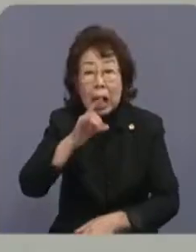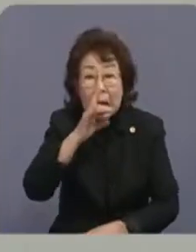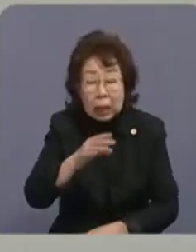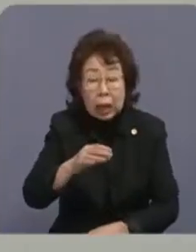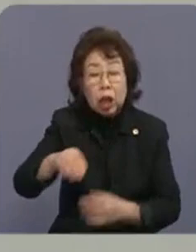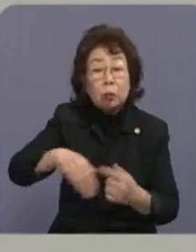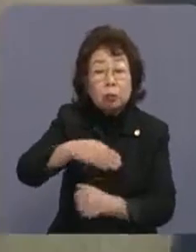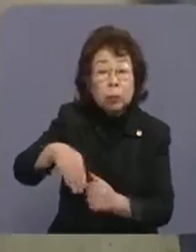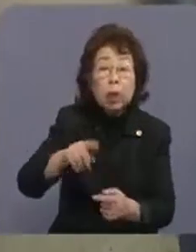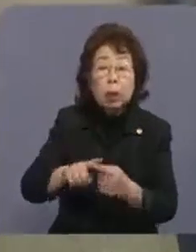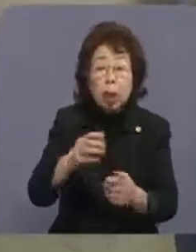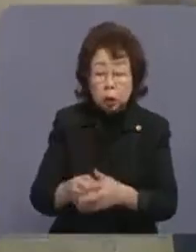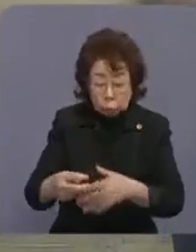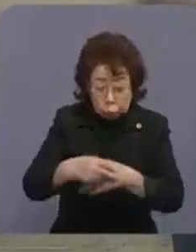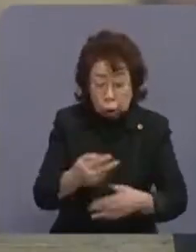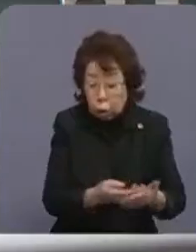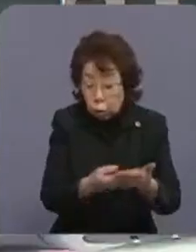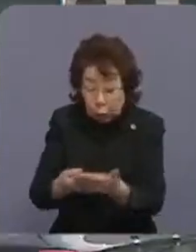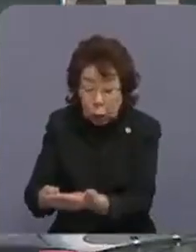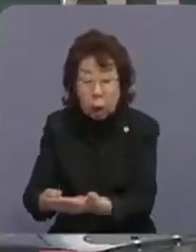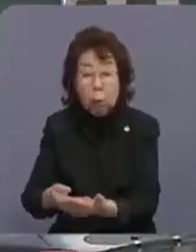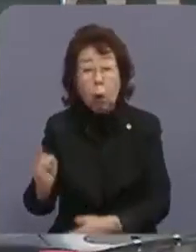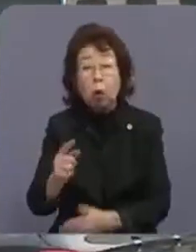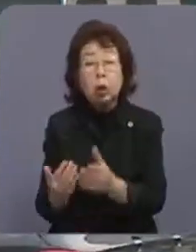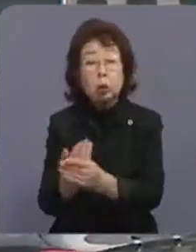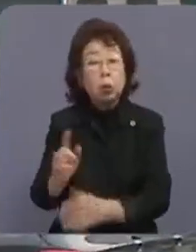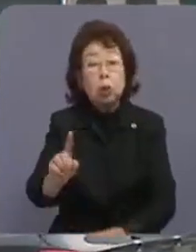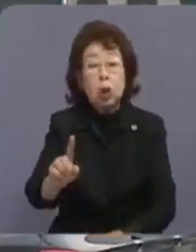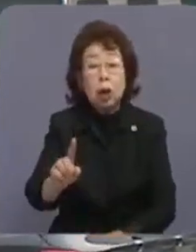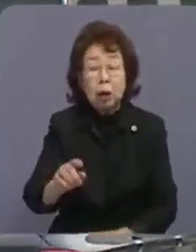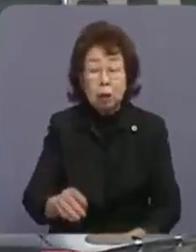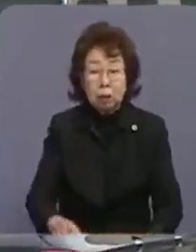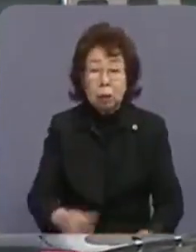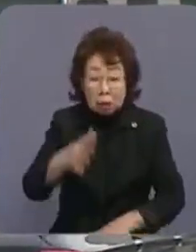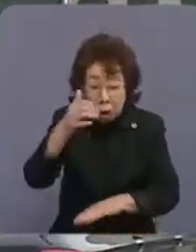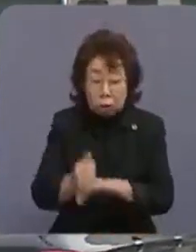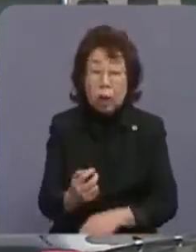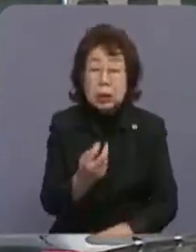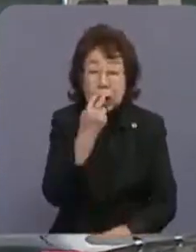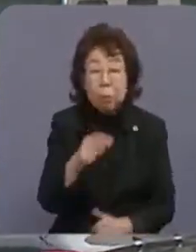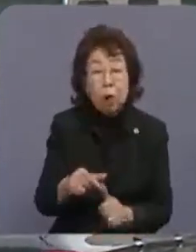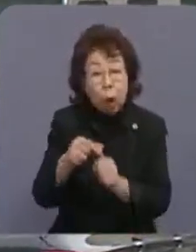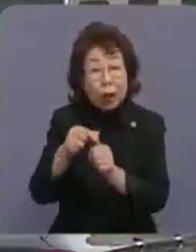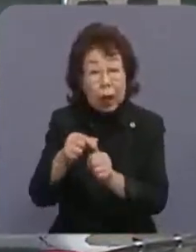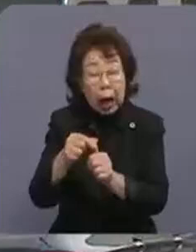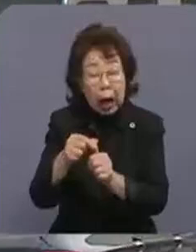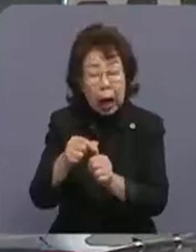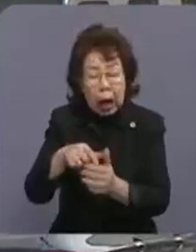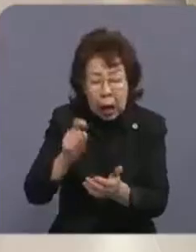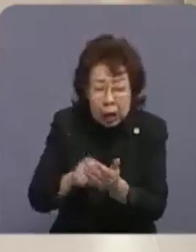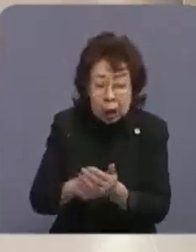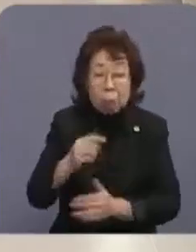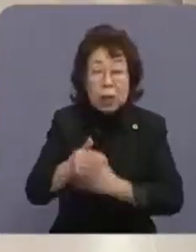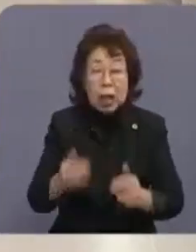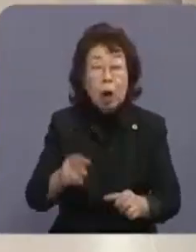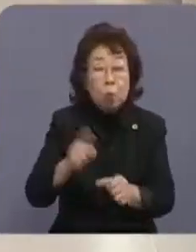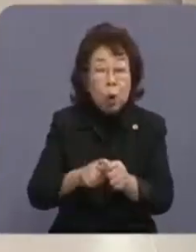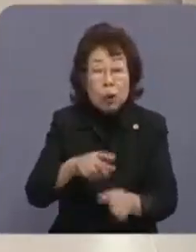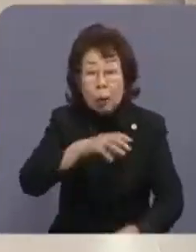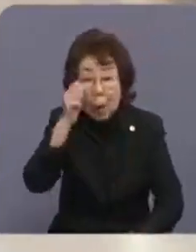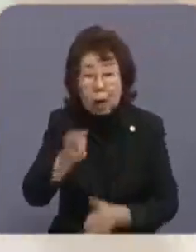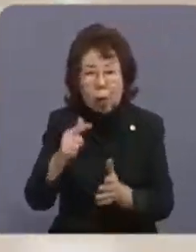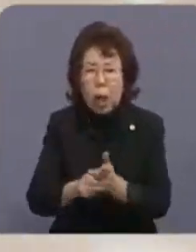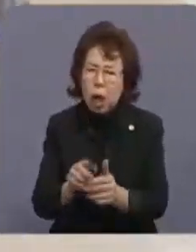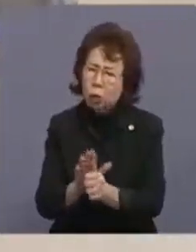상황에서 병원이 환자를 받는 경우가 생길 수도 있지 않습니까 결국 생명을 구한다는 응급 기관의 목적을 달성하는데